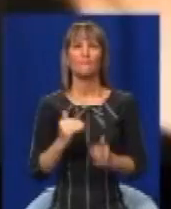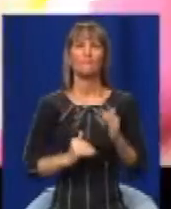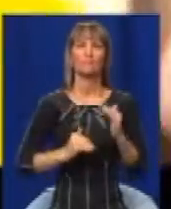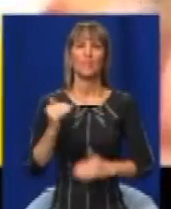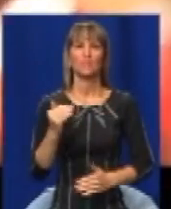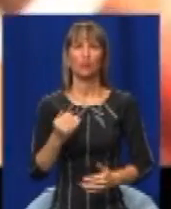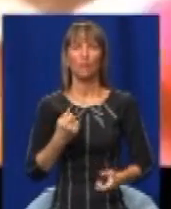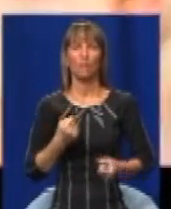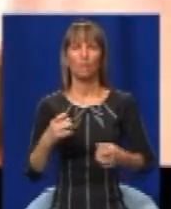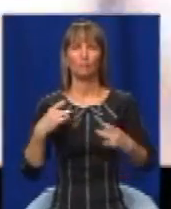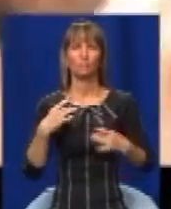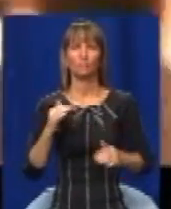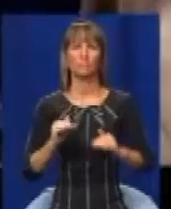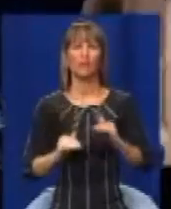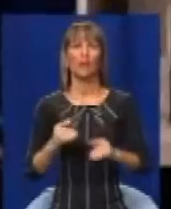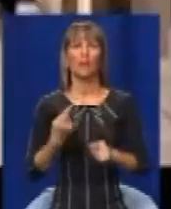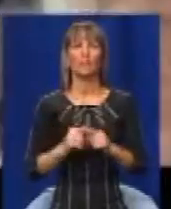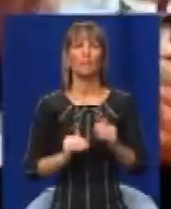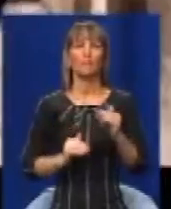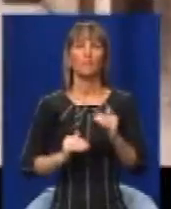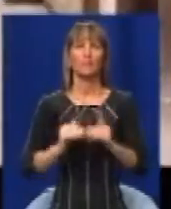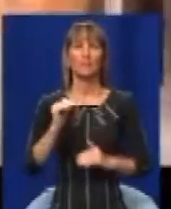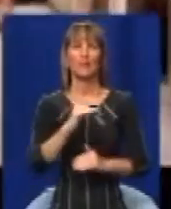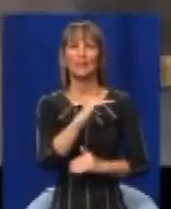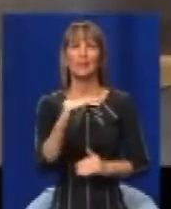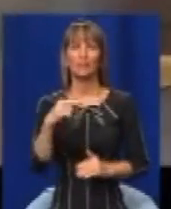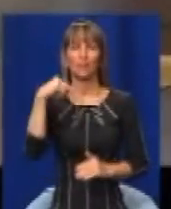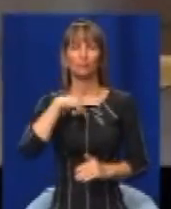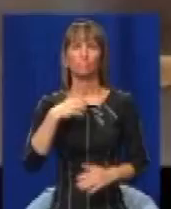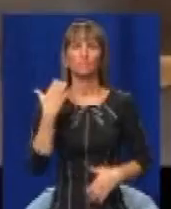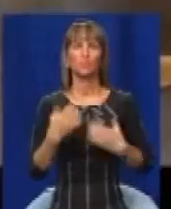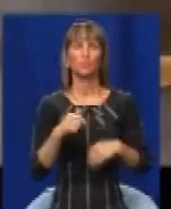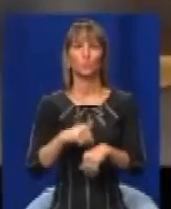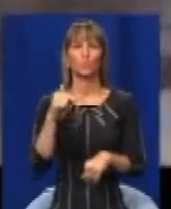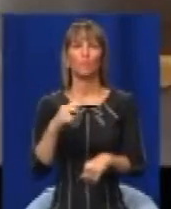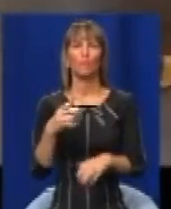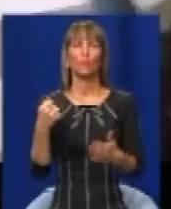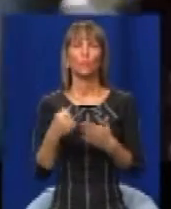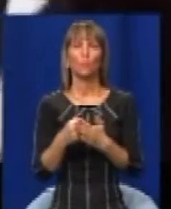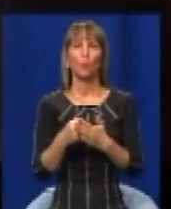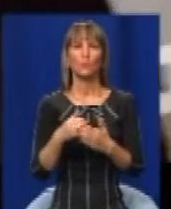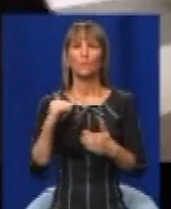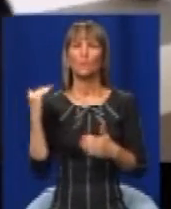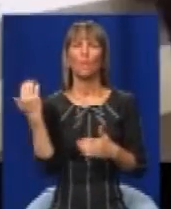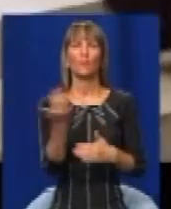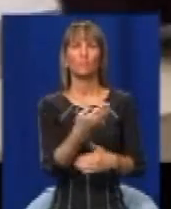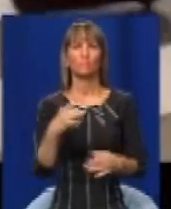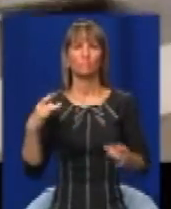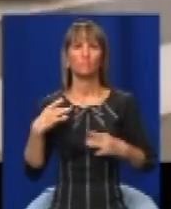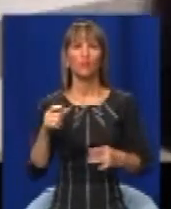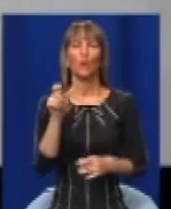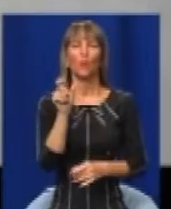стресостійкість характеризується низьким рівнем емоційності. Так знижується рівень чутливості до зовнішніх подразників. Людина, котра має